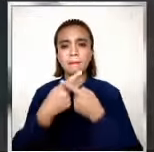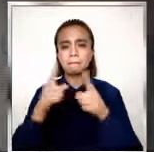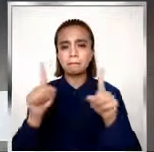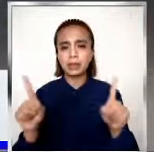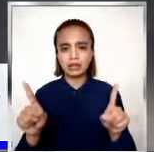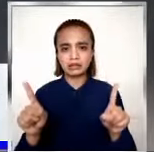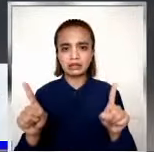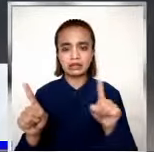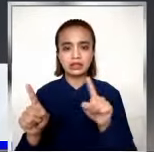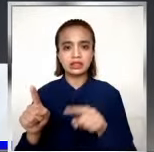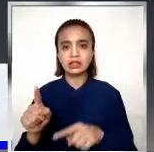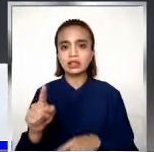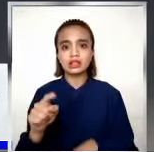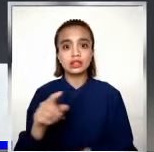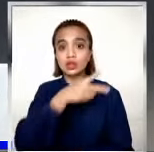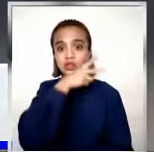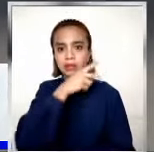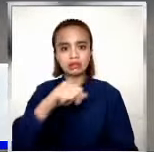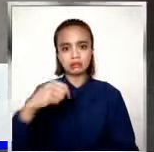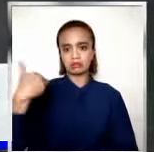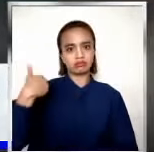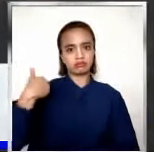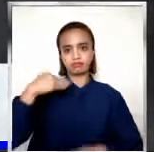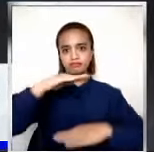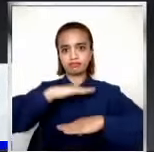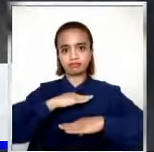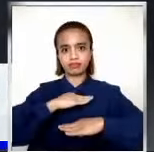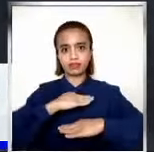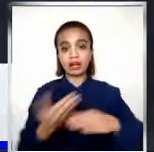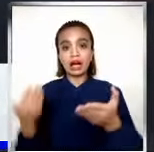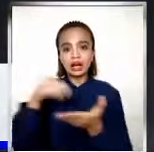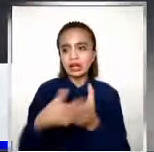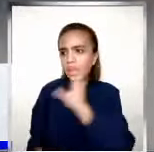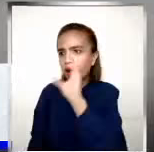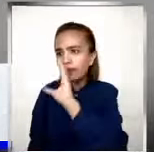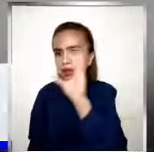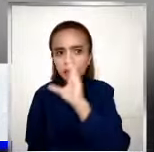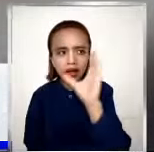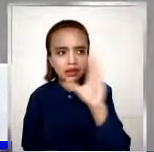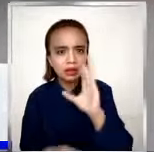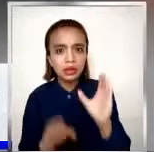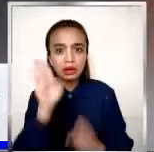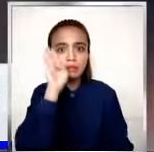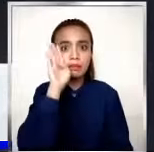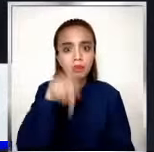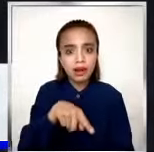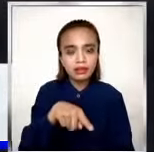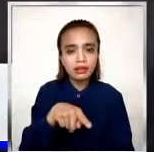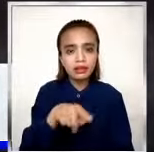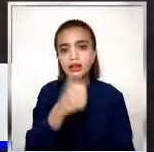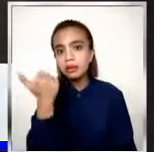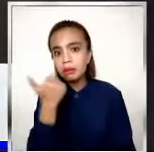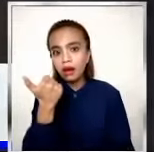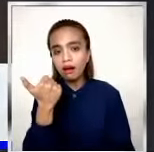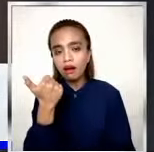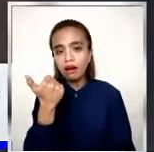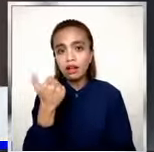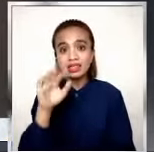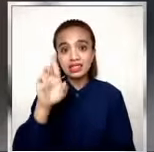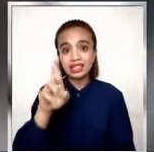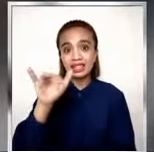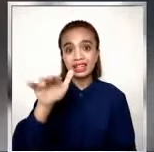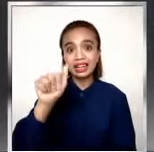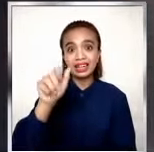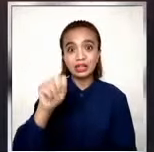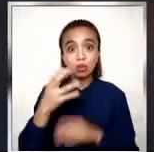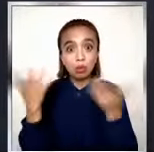kontento ang suspect at hinanap ang isa pang kapatid nito na si Ryan Cuenca na noong mga panahong iyon ay nasa labas daw ng